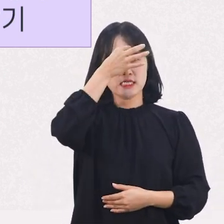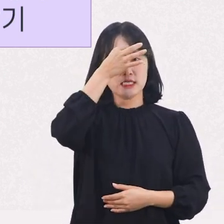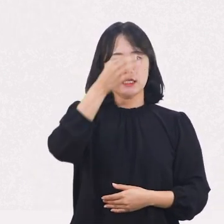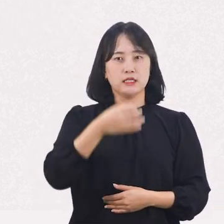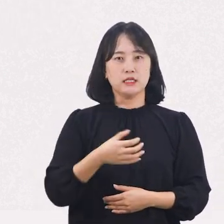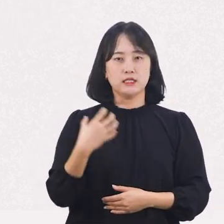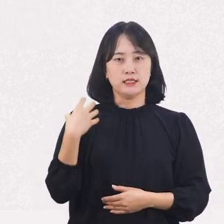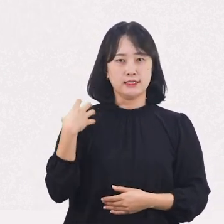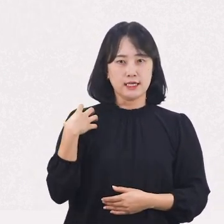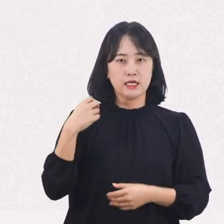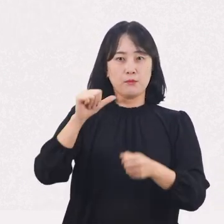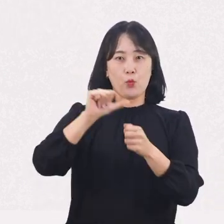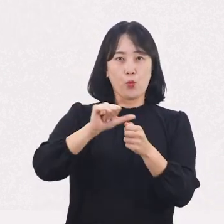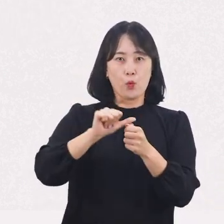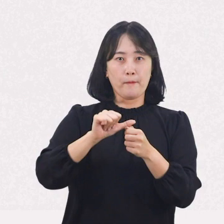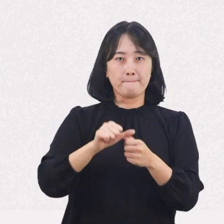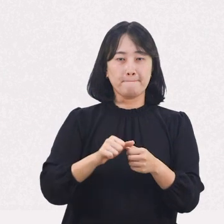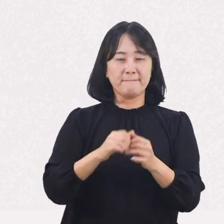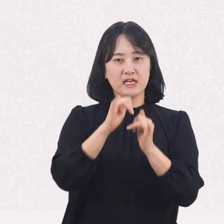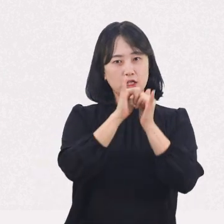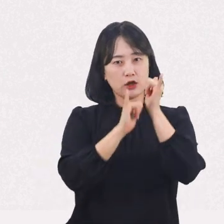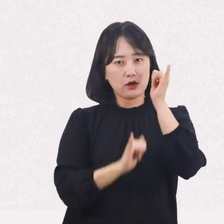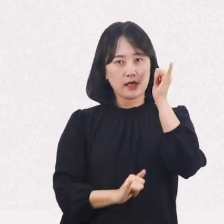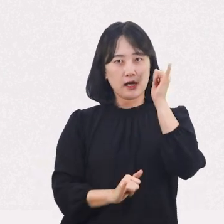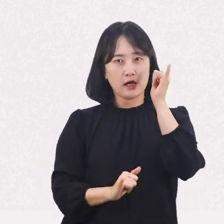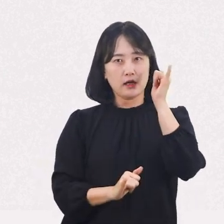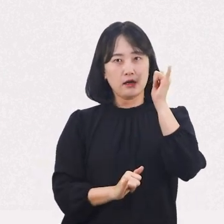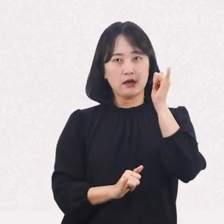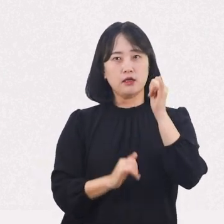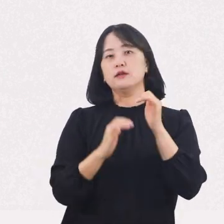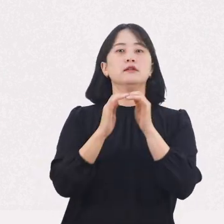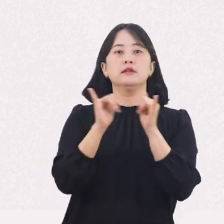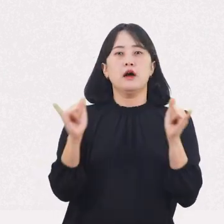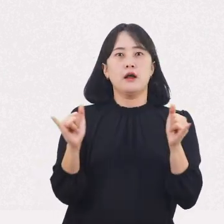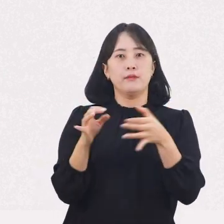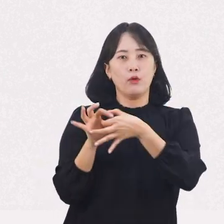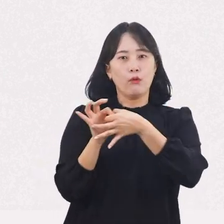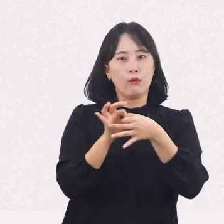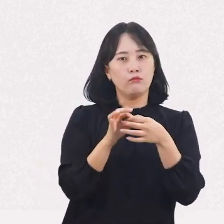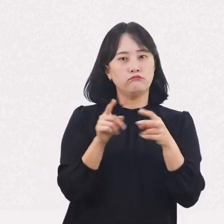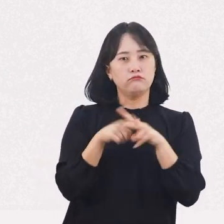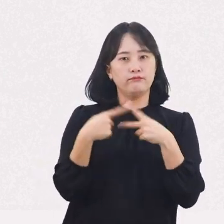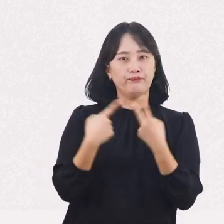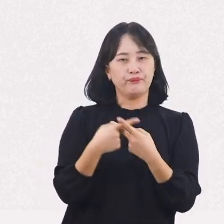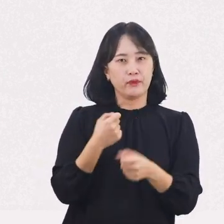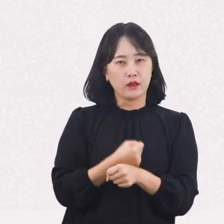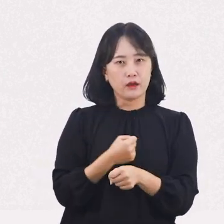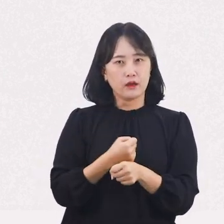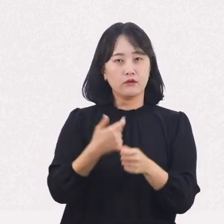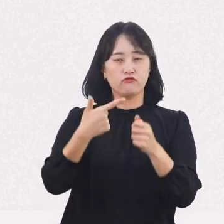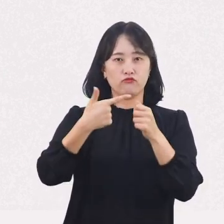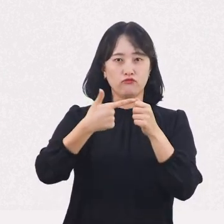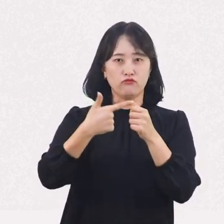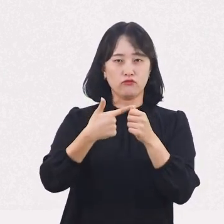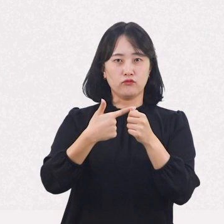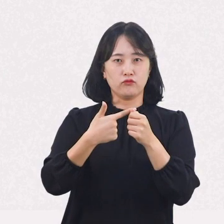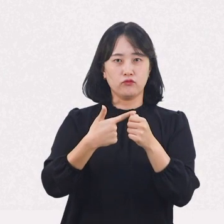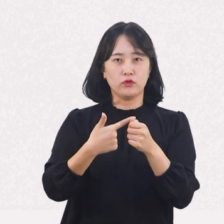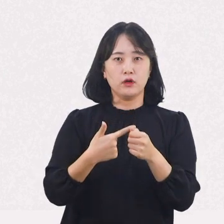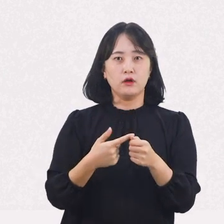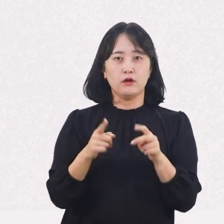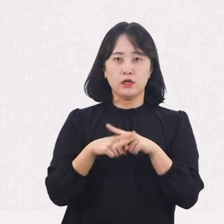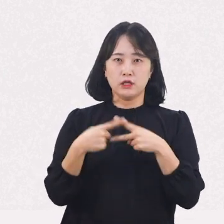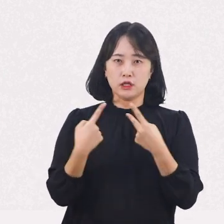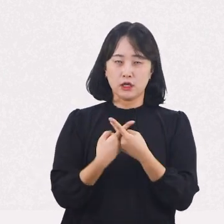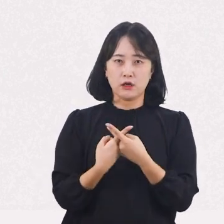갖기. 5. 역사적인 차원에서 인류의 상호 연계성 이해하기. 6. 가담문적